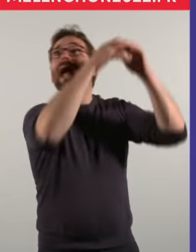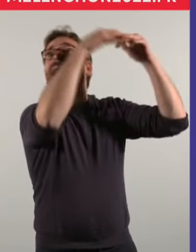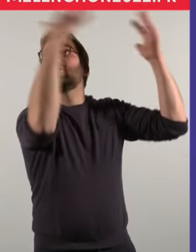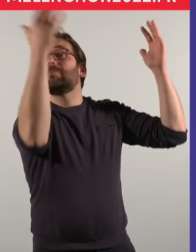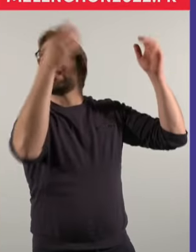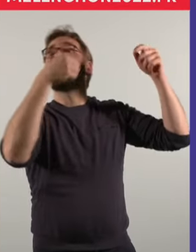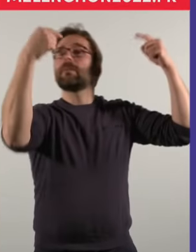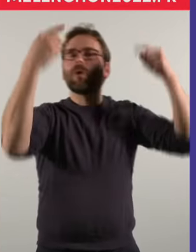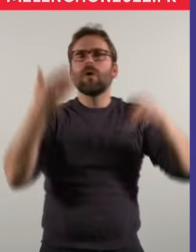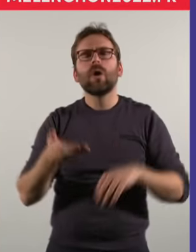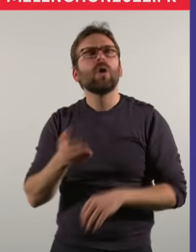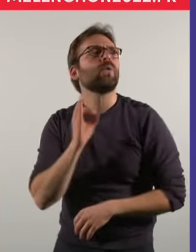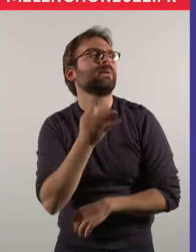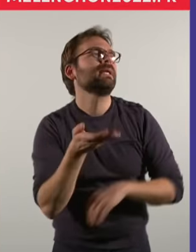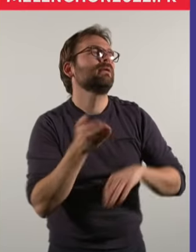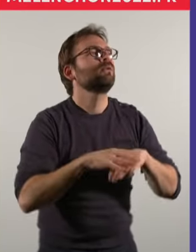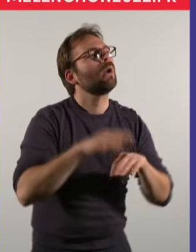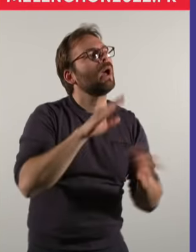Madame Taubira.